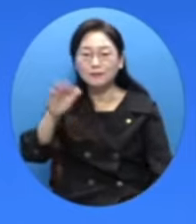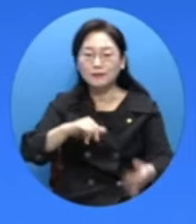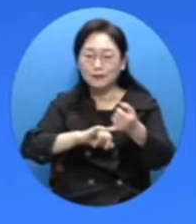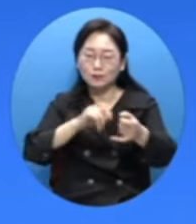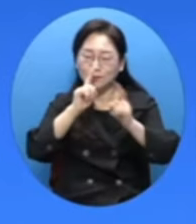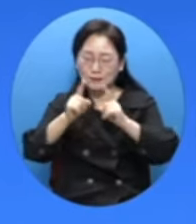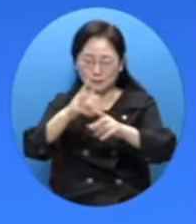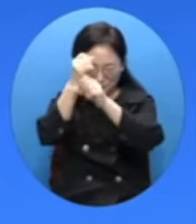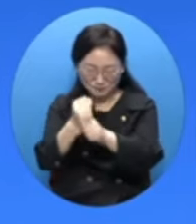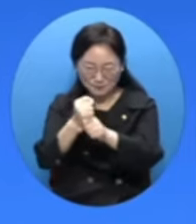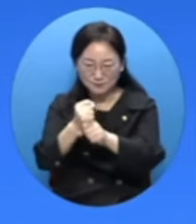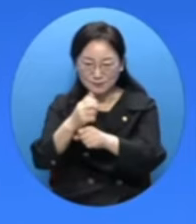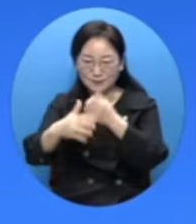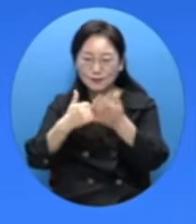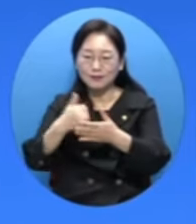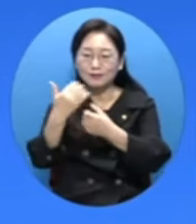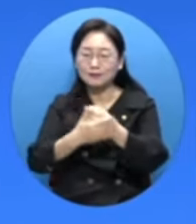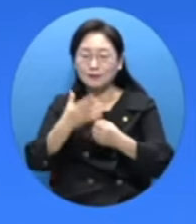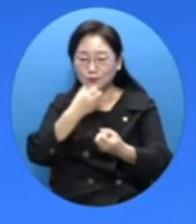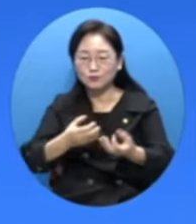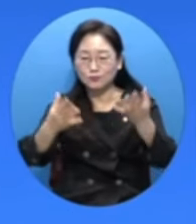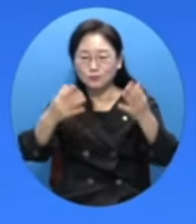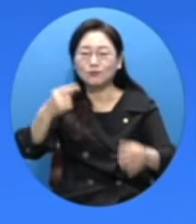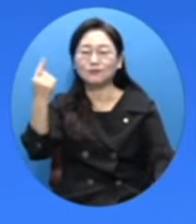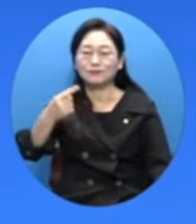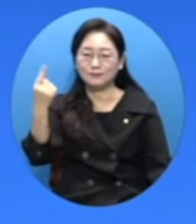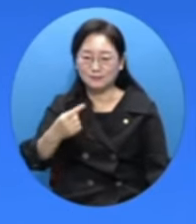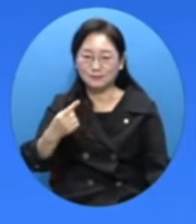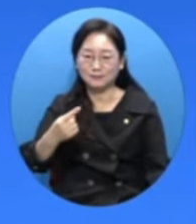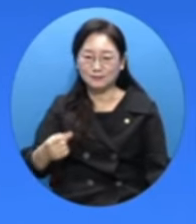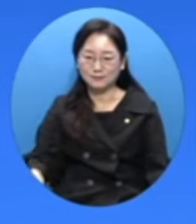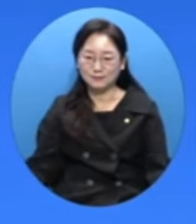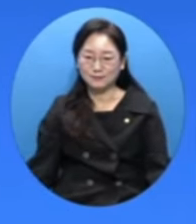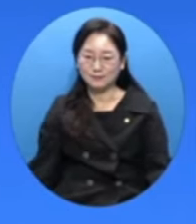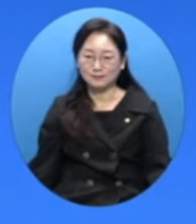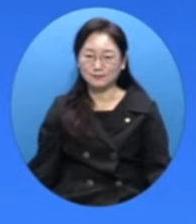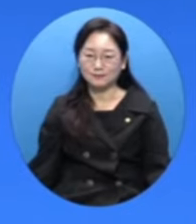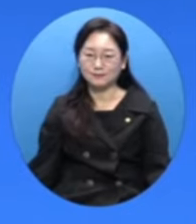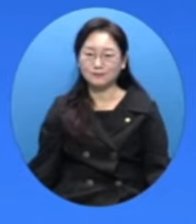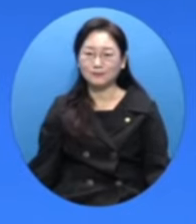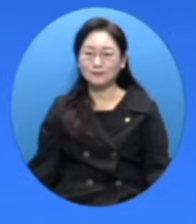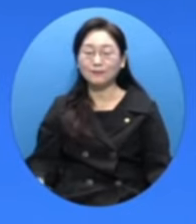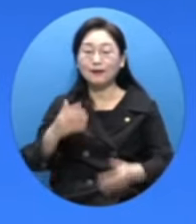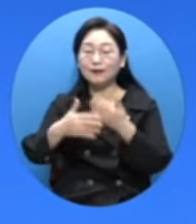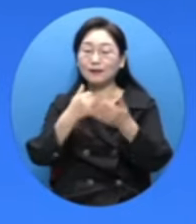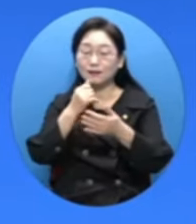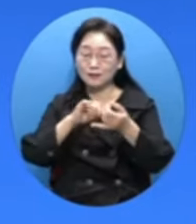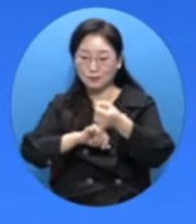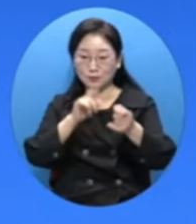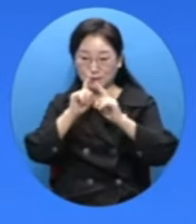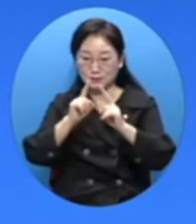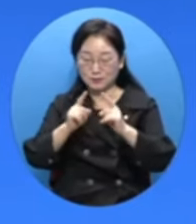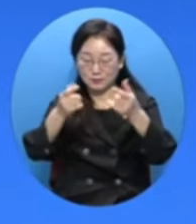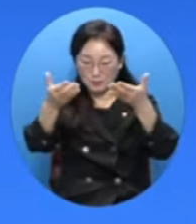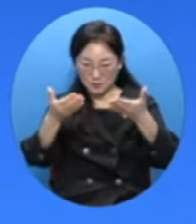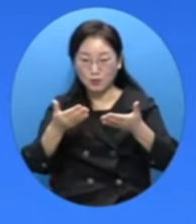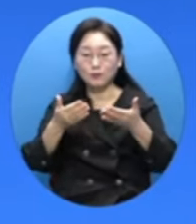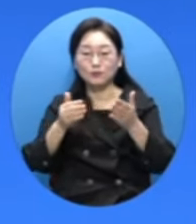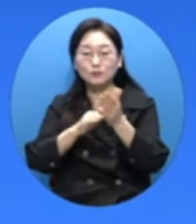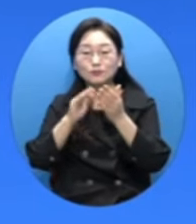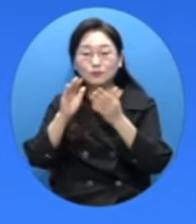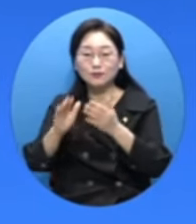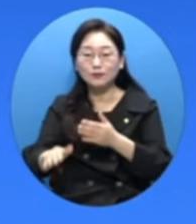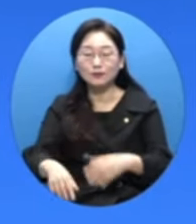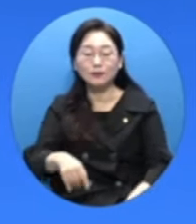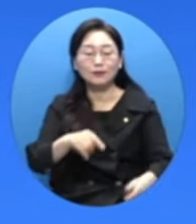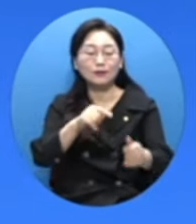말씀만 붙잡고 나갈 때 하나님의 은혜와 축복이 임하게 되는 것입니다. 하나님께서 약속의 말씀 주신 다음 너의